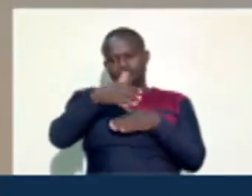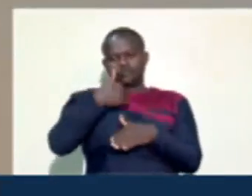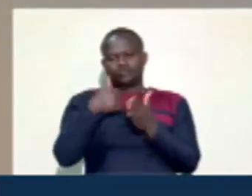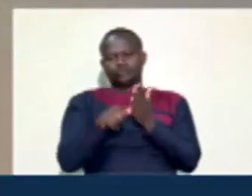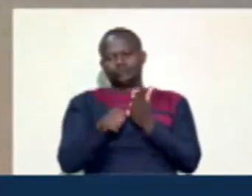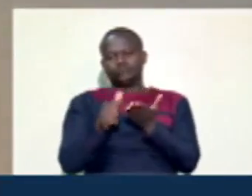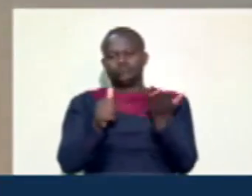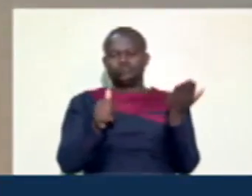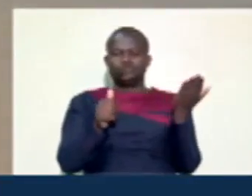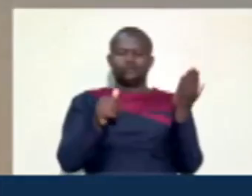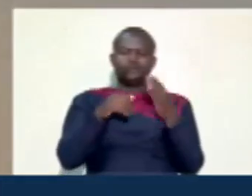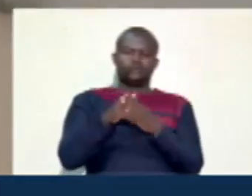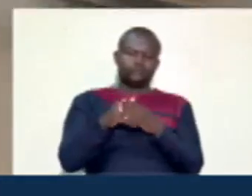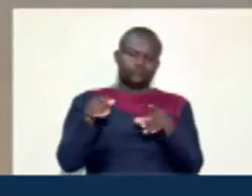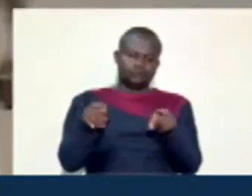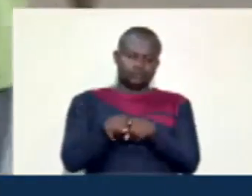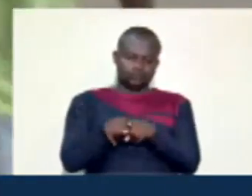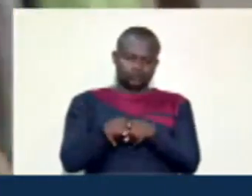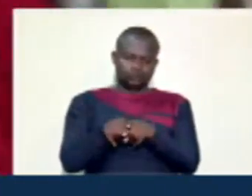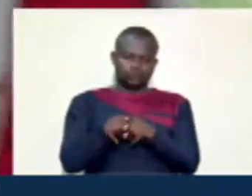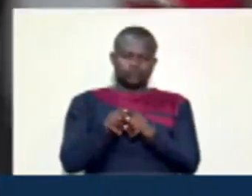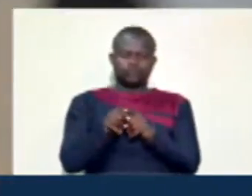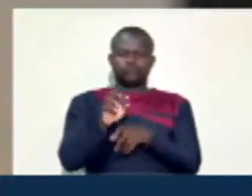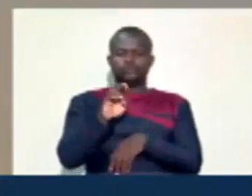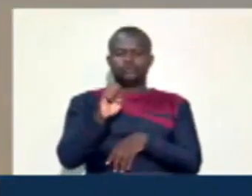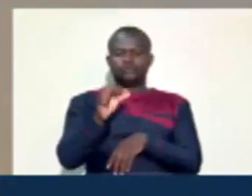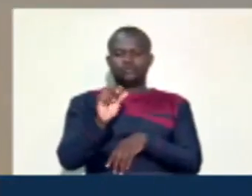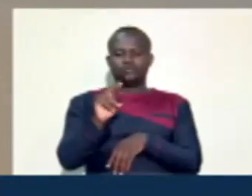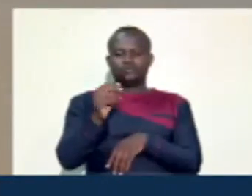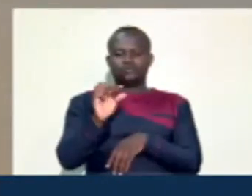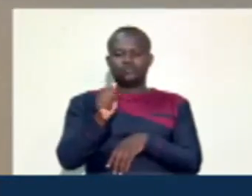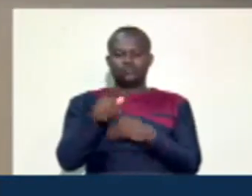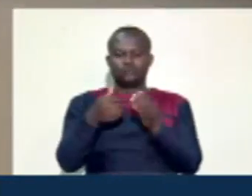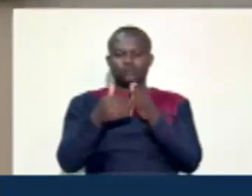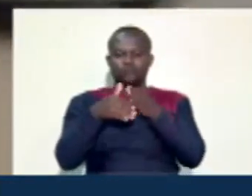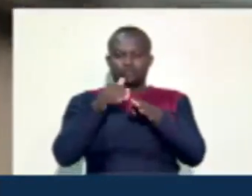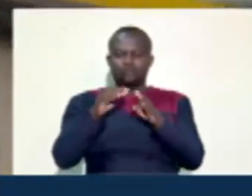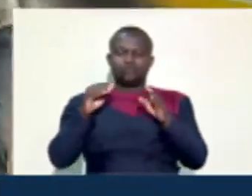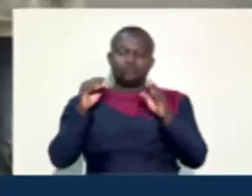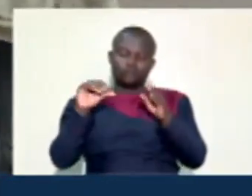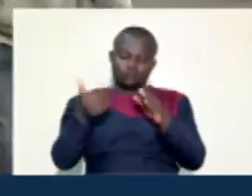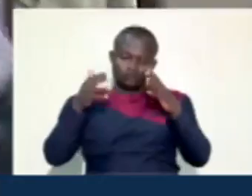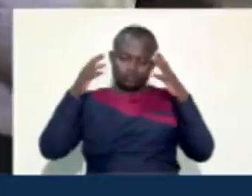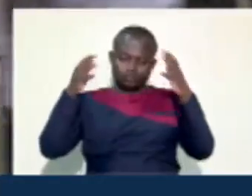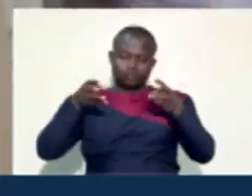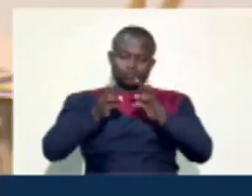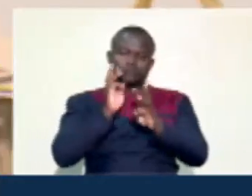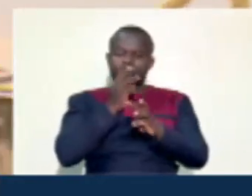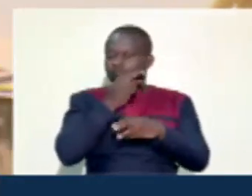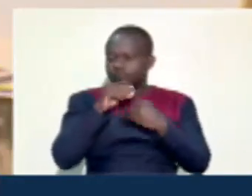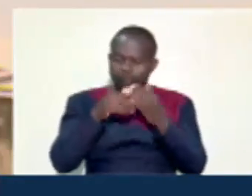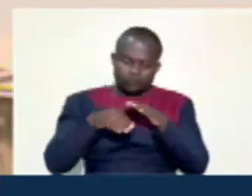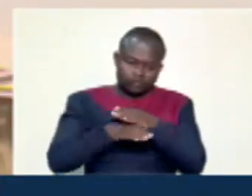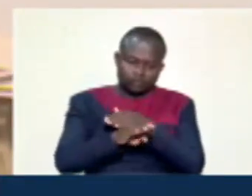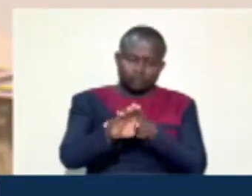ikibazo mu Kanogo naho ndetse no mu Rugunga naho twubatse bya gabions ku buryo amazi agenda